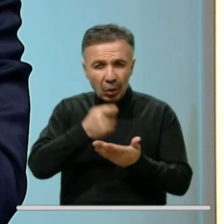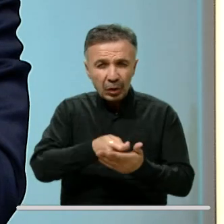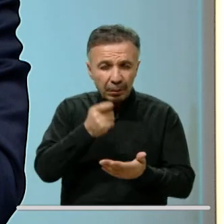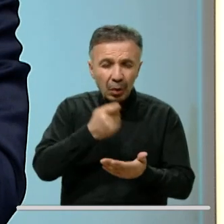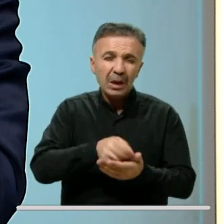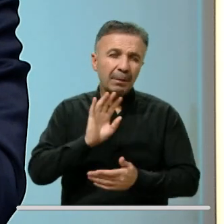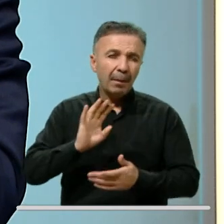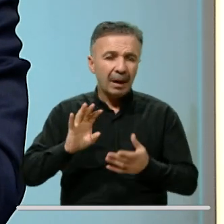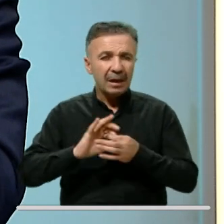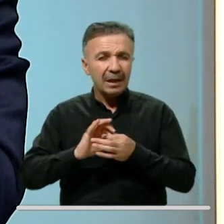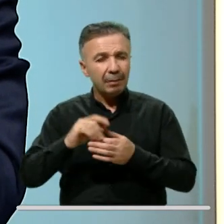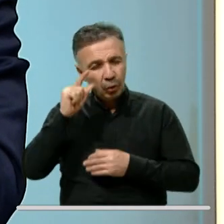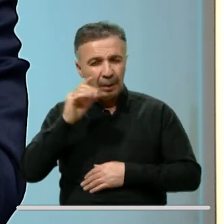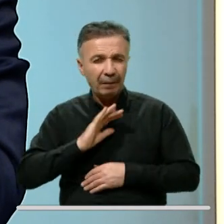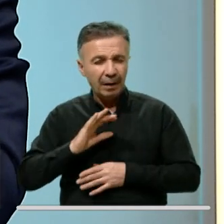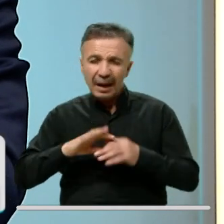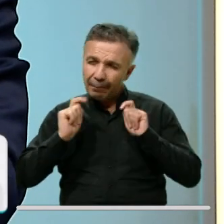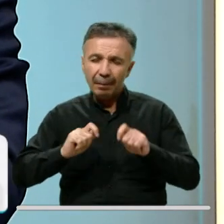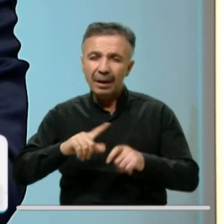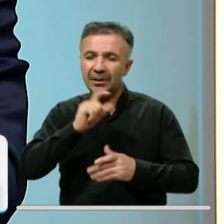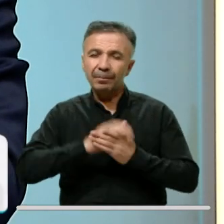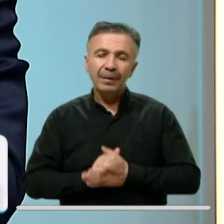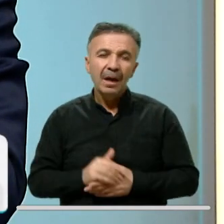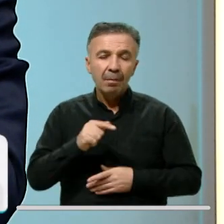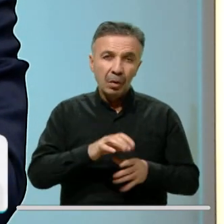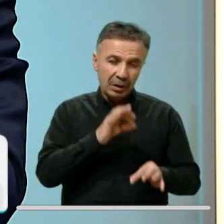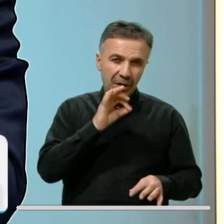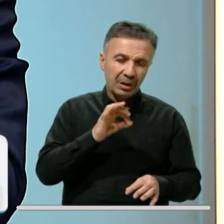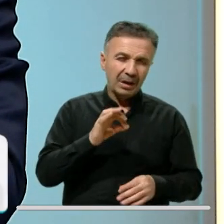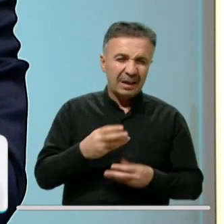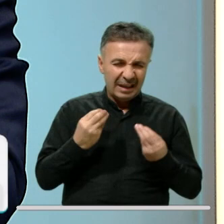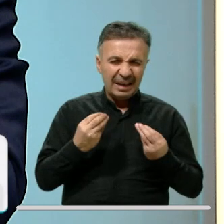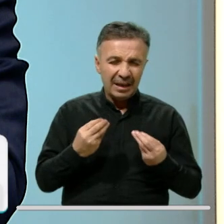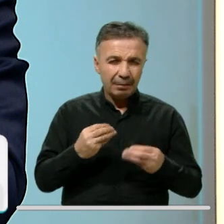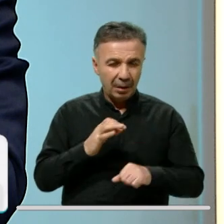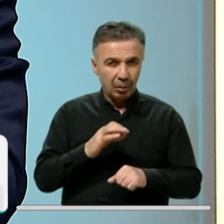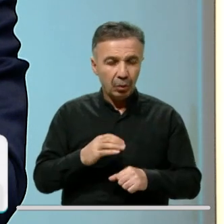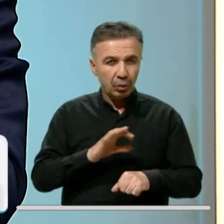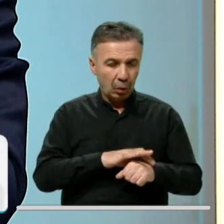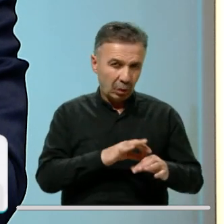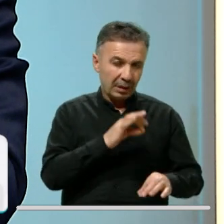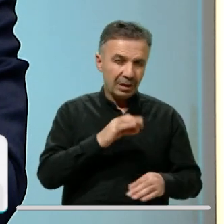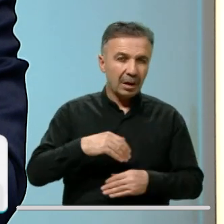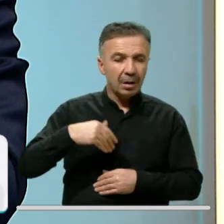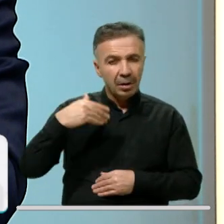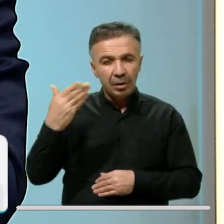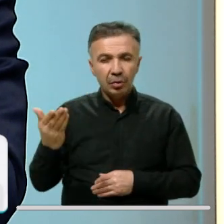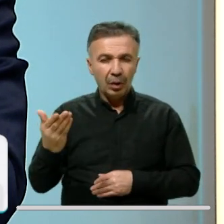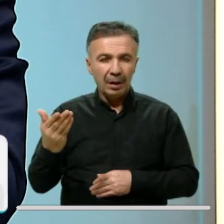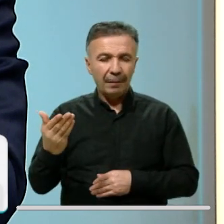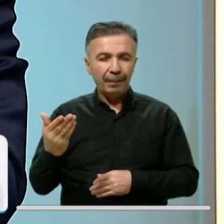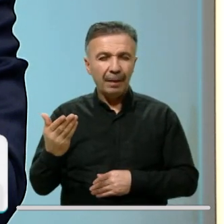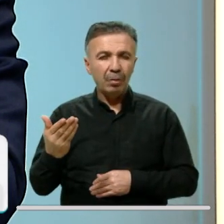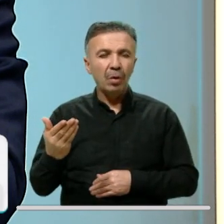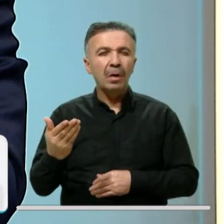Ne yapsın hocam? Eğer bu kimsenin iyileşme ihtimali varsa, yani doktorlar ileride buna